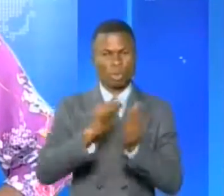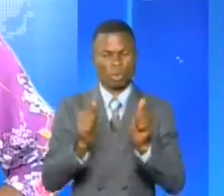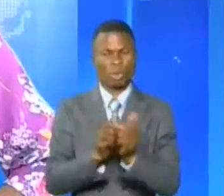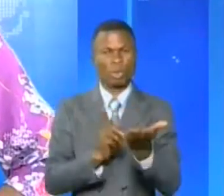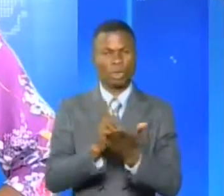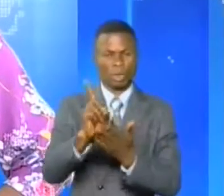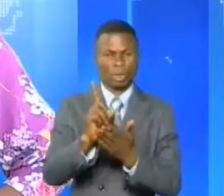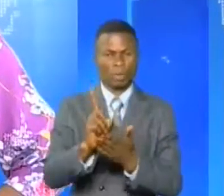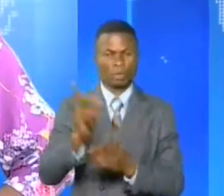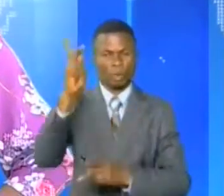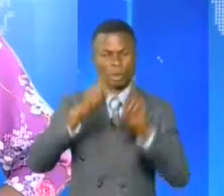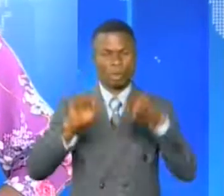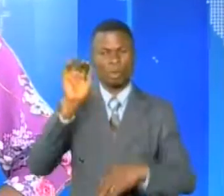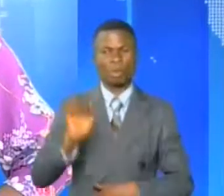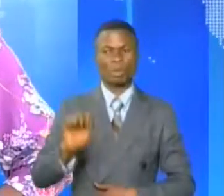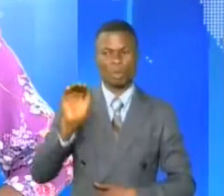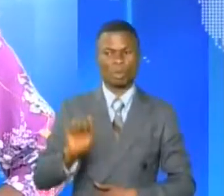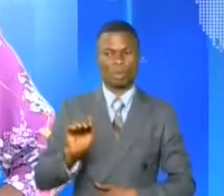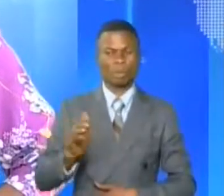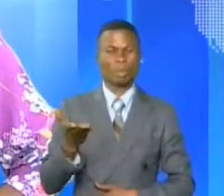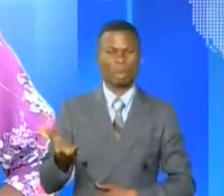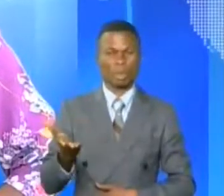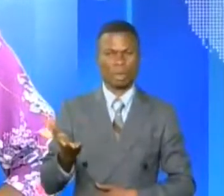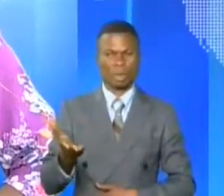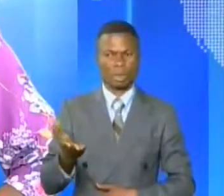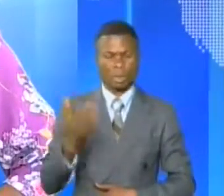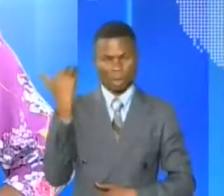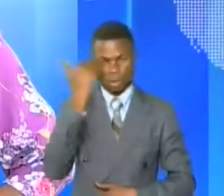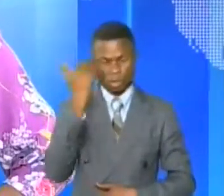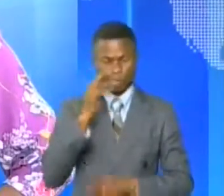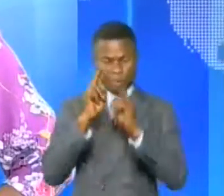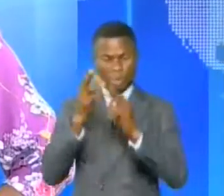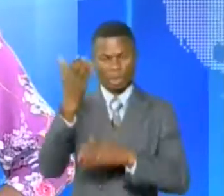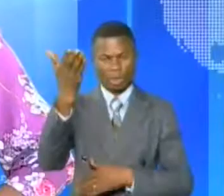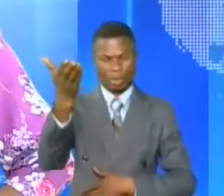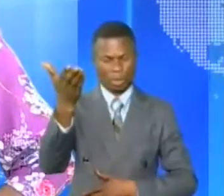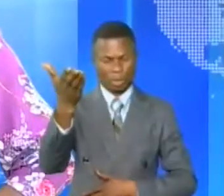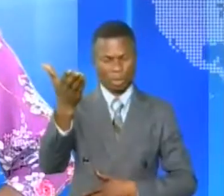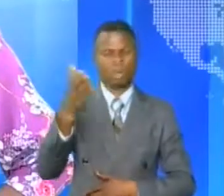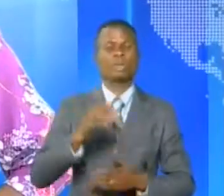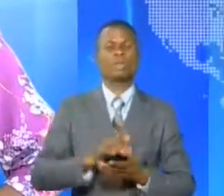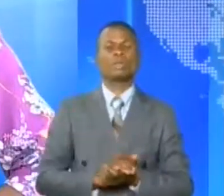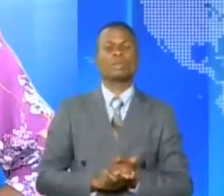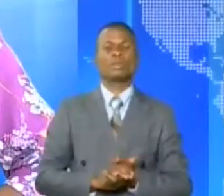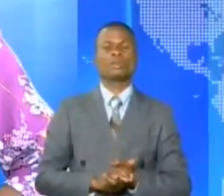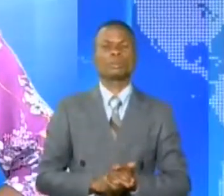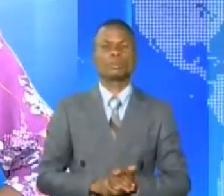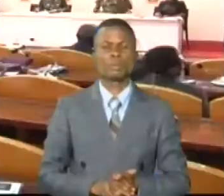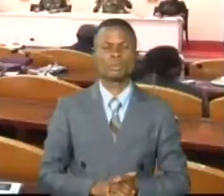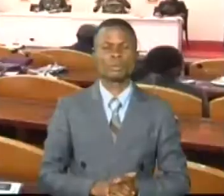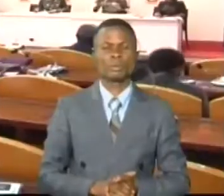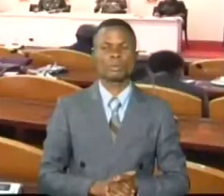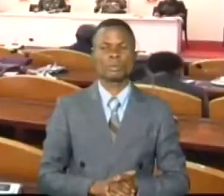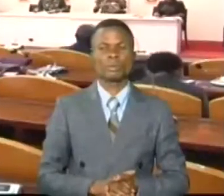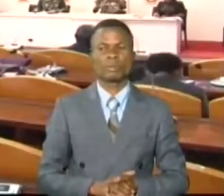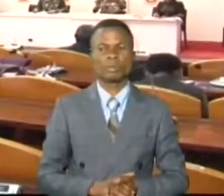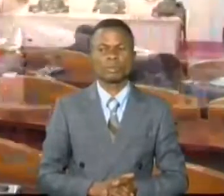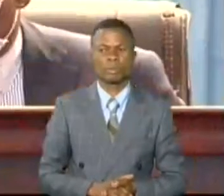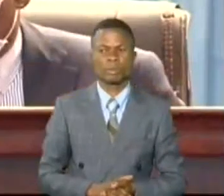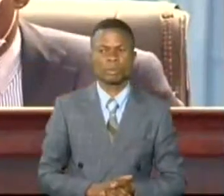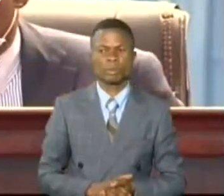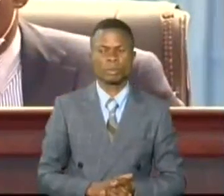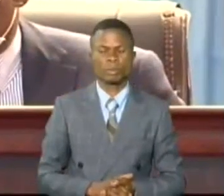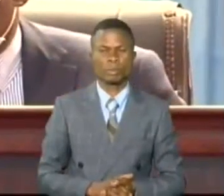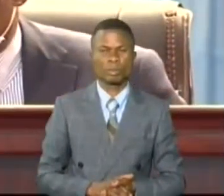droits des peuples autochtones pygmées. Sylvie Moembo et Bernard Bodo ont signé ce reportage. Rapport de la